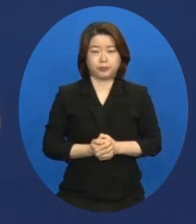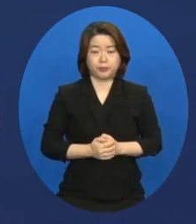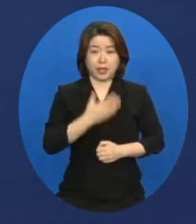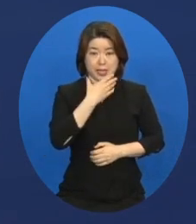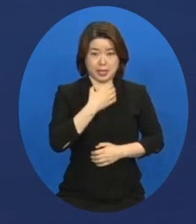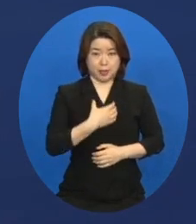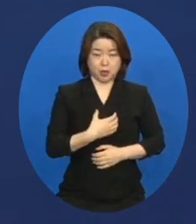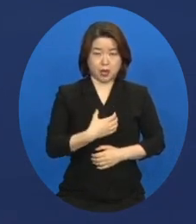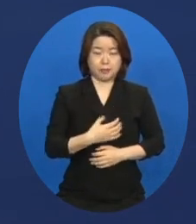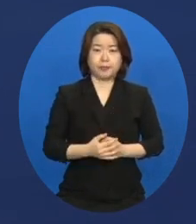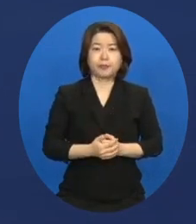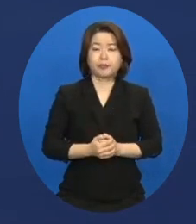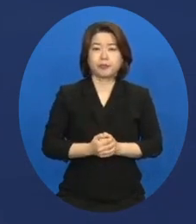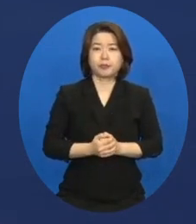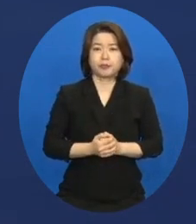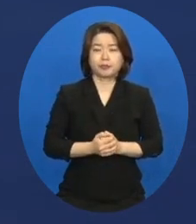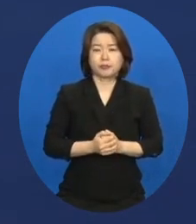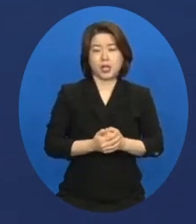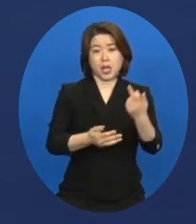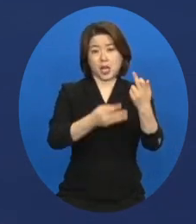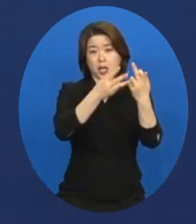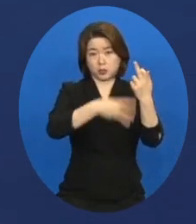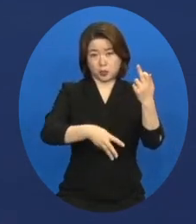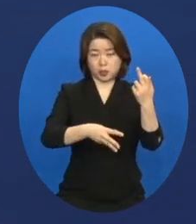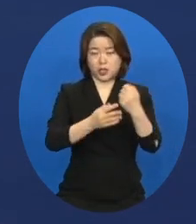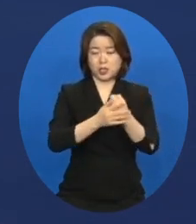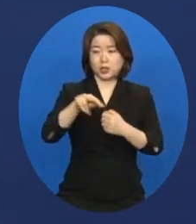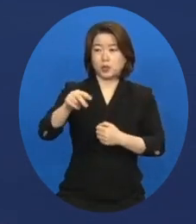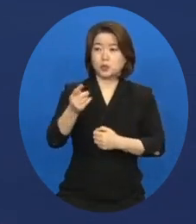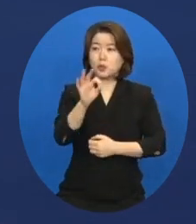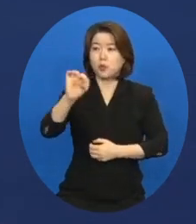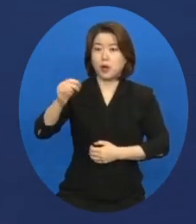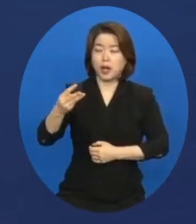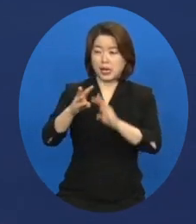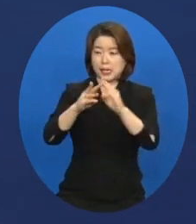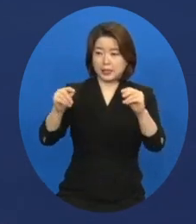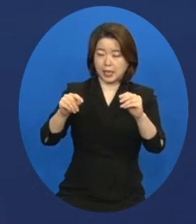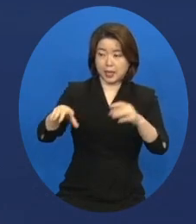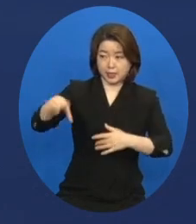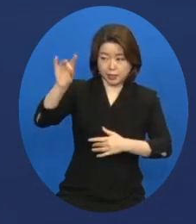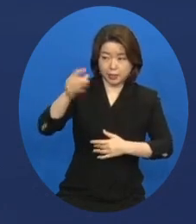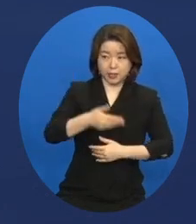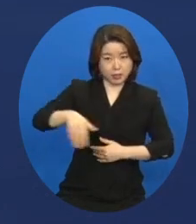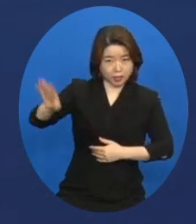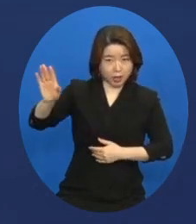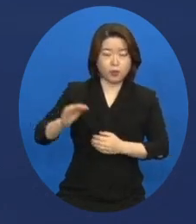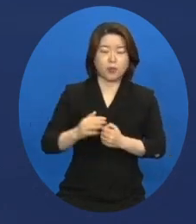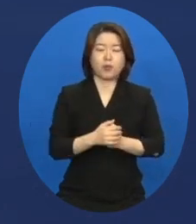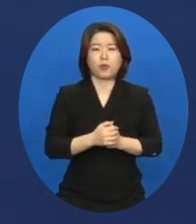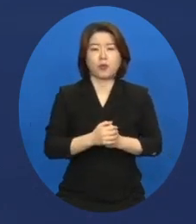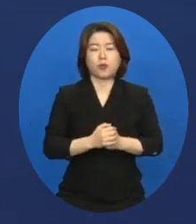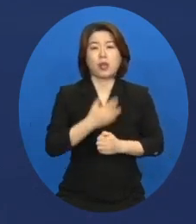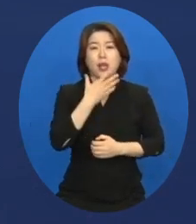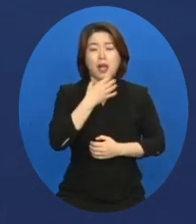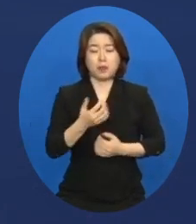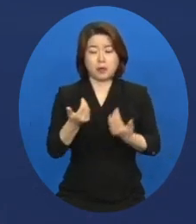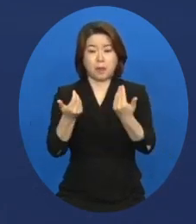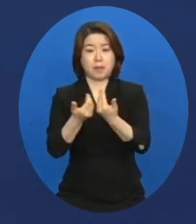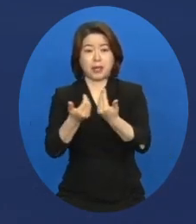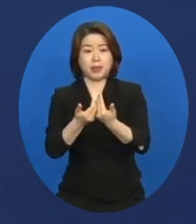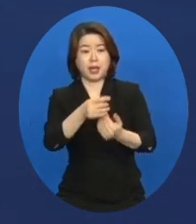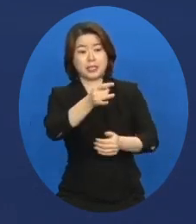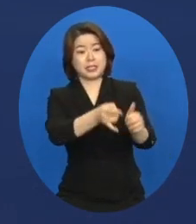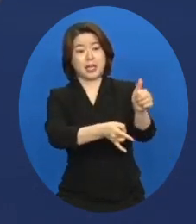아브라함이 조카 롯이 소할 땅을 택하여 가고 그리고 그는 그 반대쪽